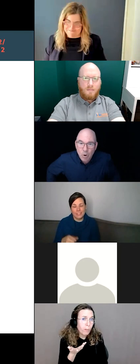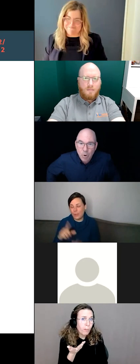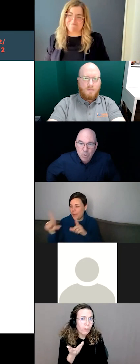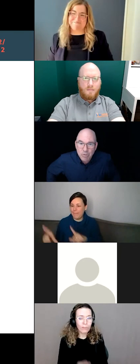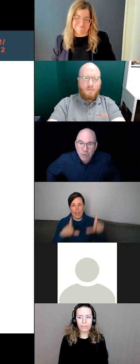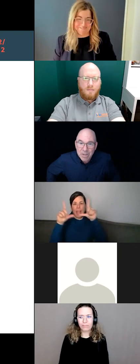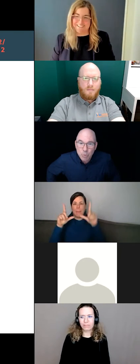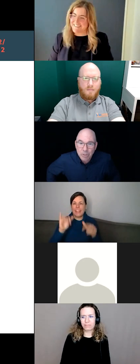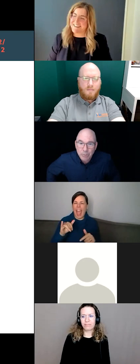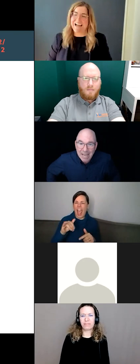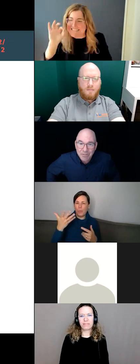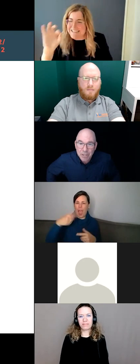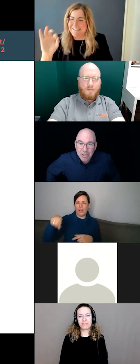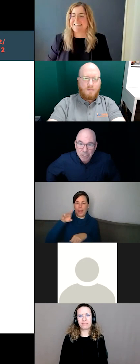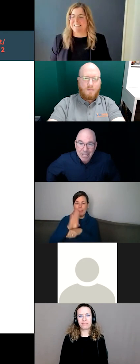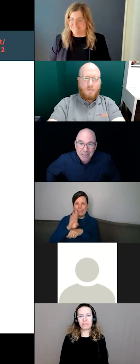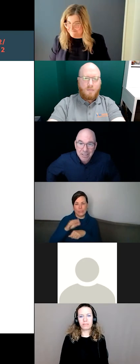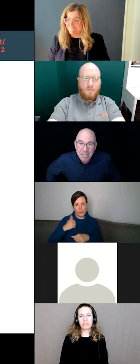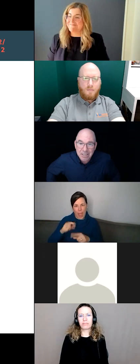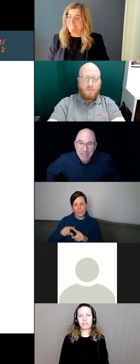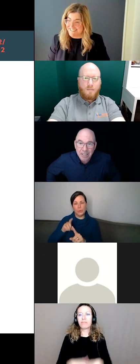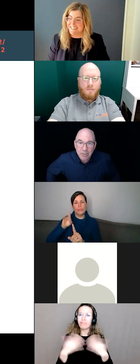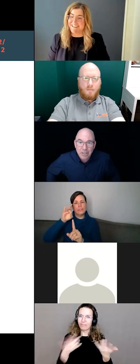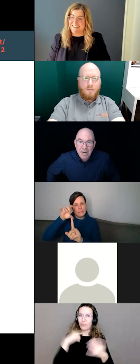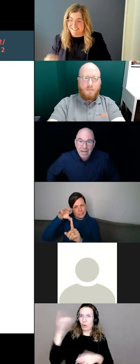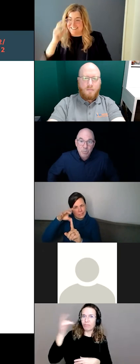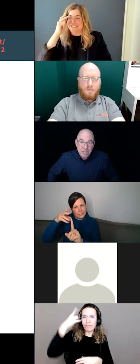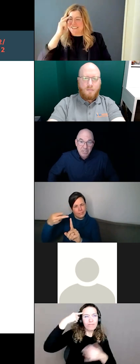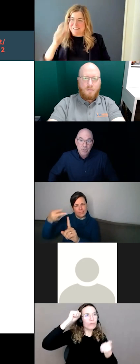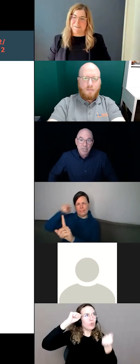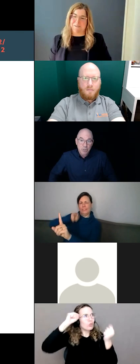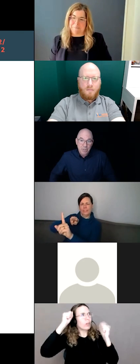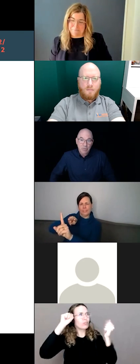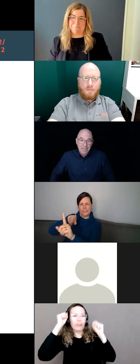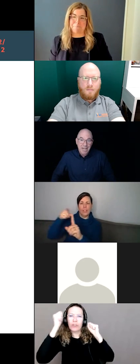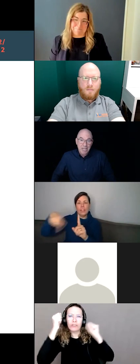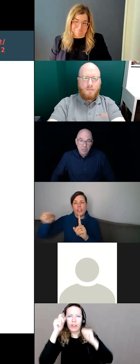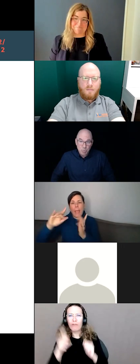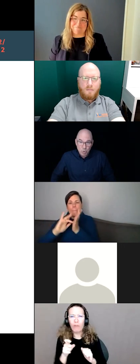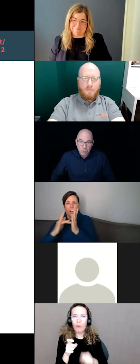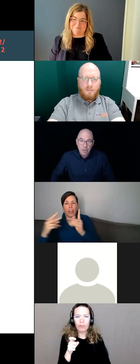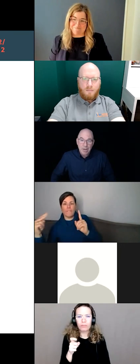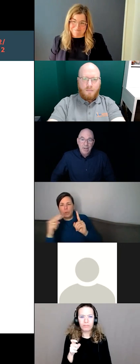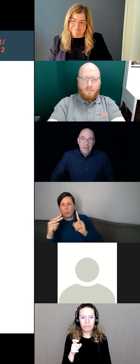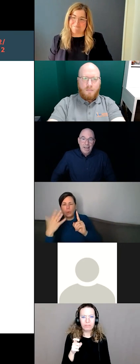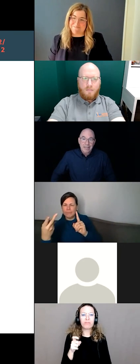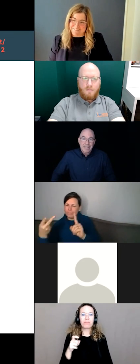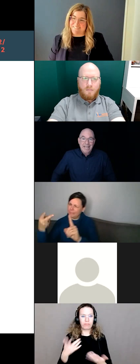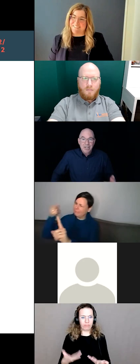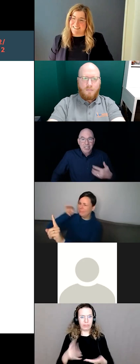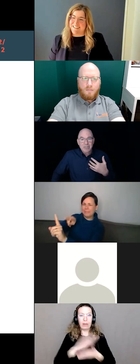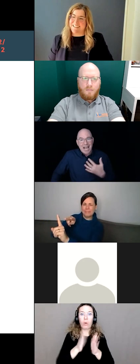c'est tout un état d'esprit qu'il faut ajuster. Donc, les commerces, ils peuvent fournir